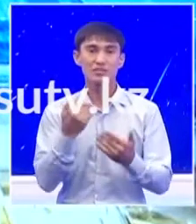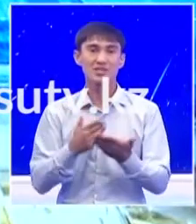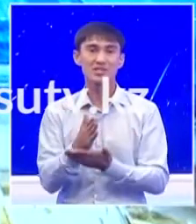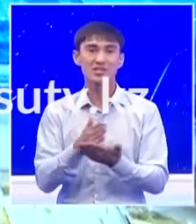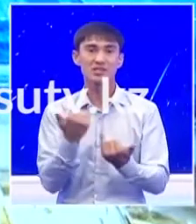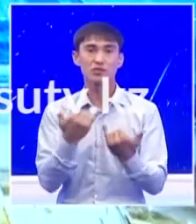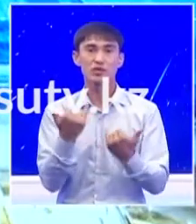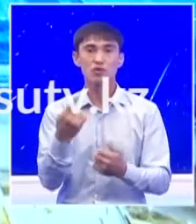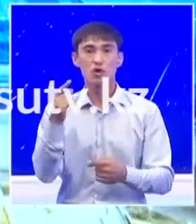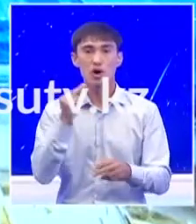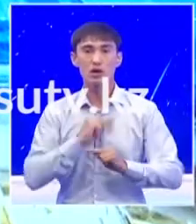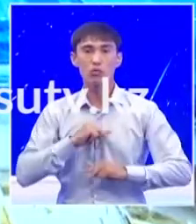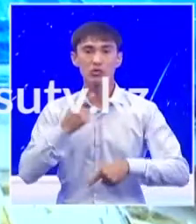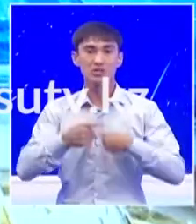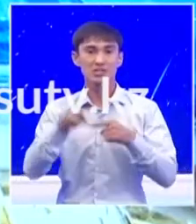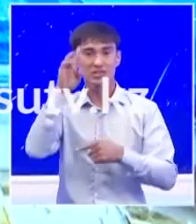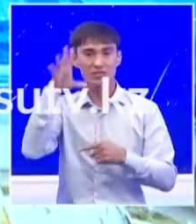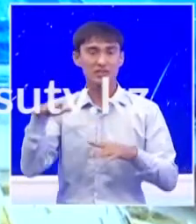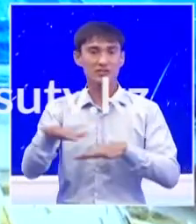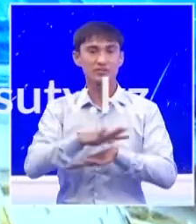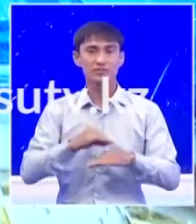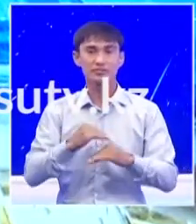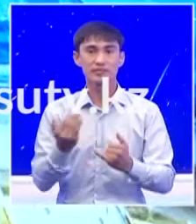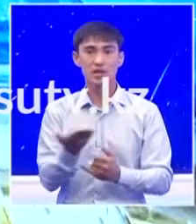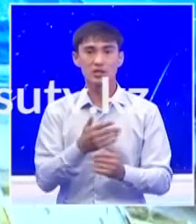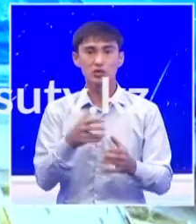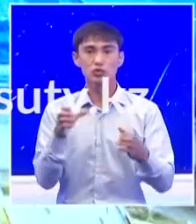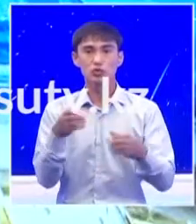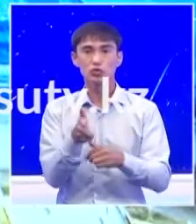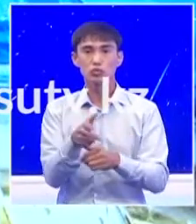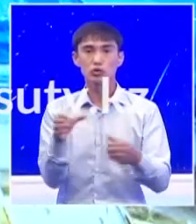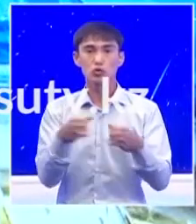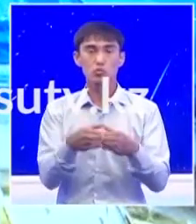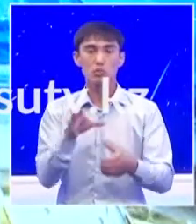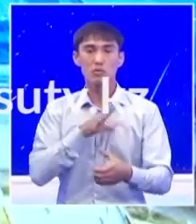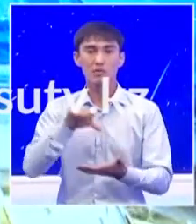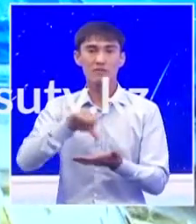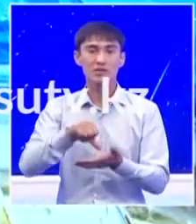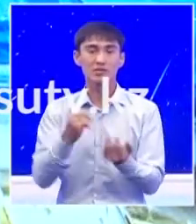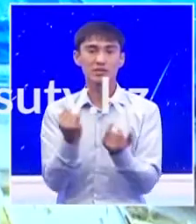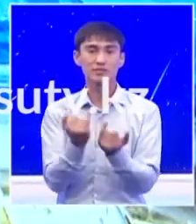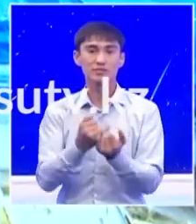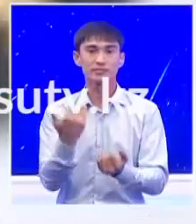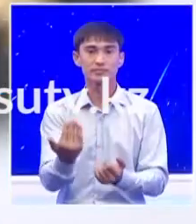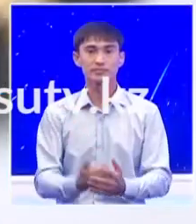ее работы известны далеко за пределами края ЖТСУ. Наша съемочная группа побывала в гостях у мастерицы.